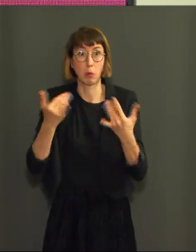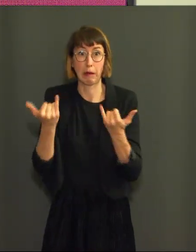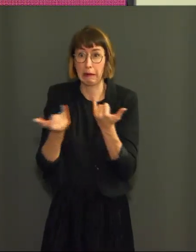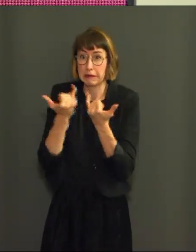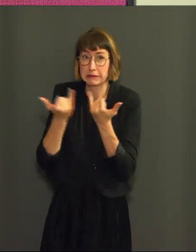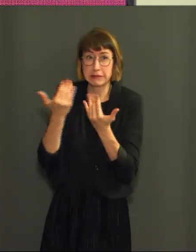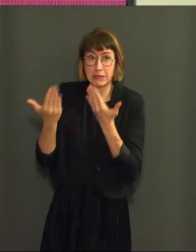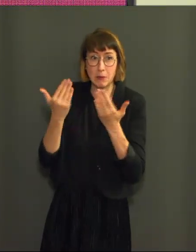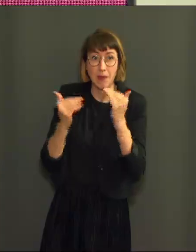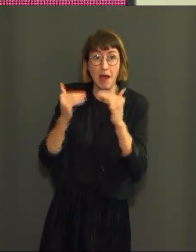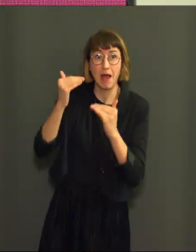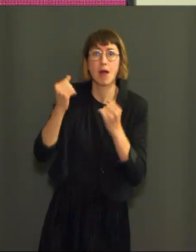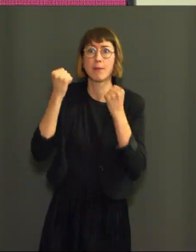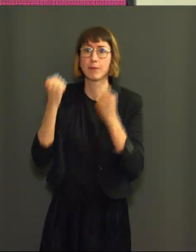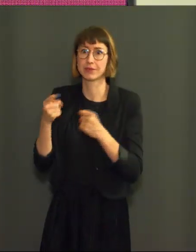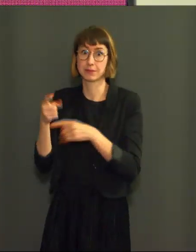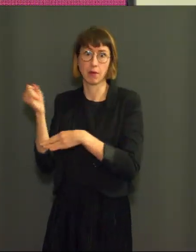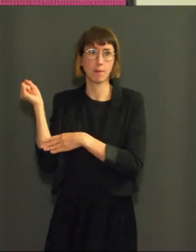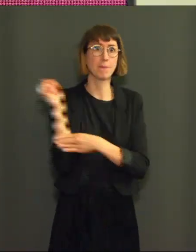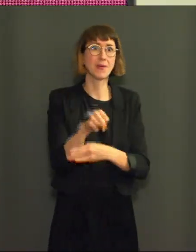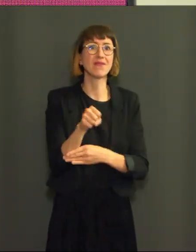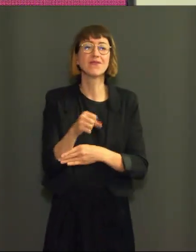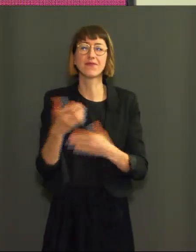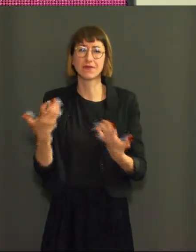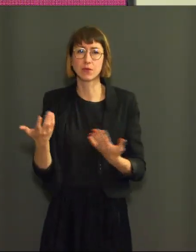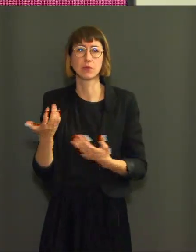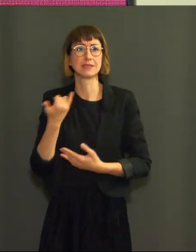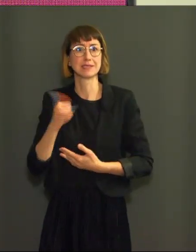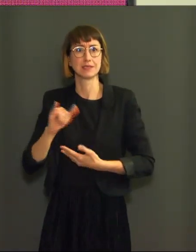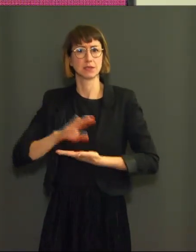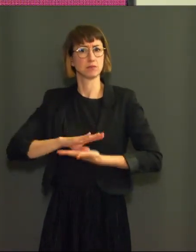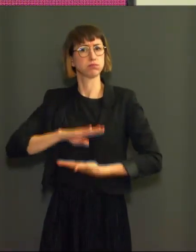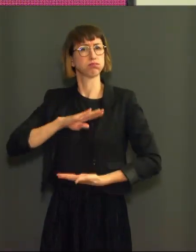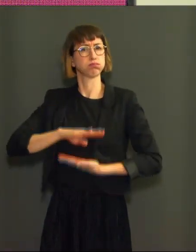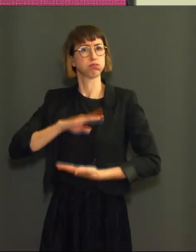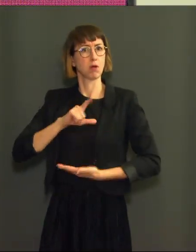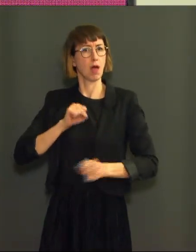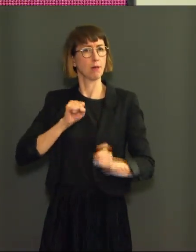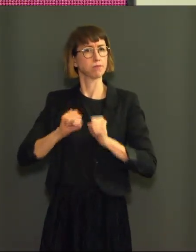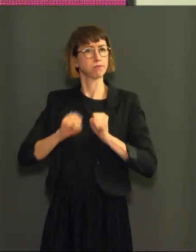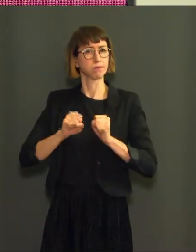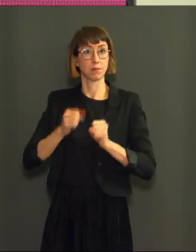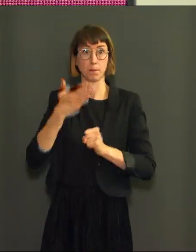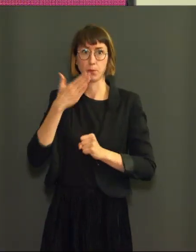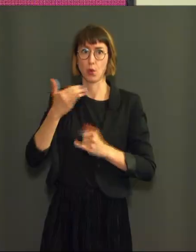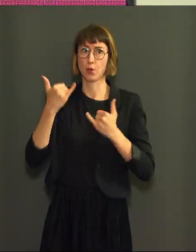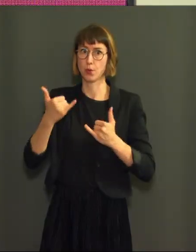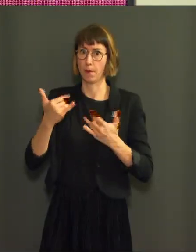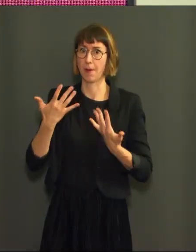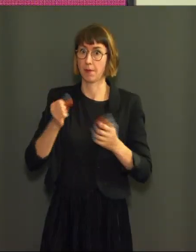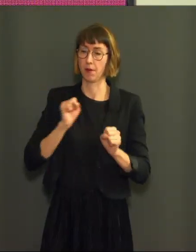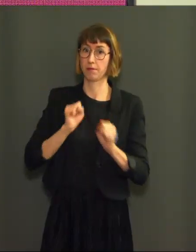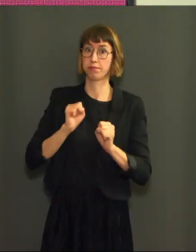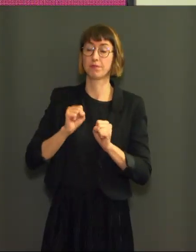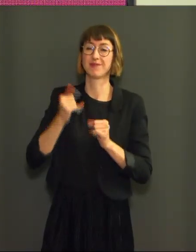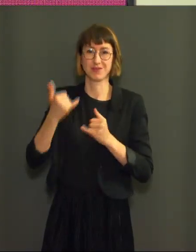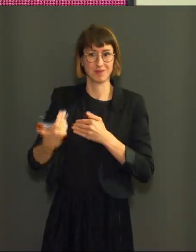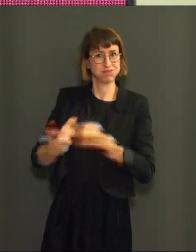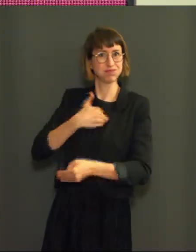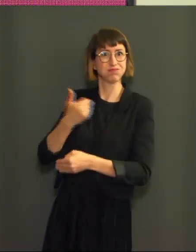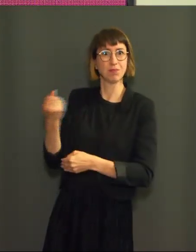l'échappement à l'immunité, par exemple, qui soit un peu plus importante pour un variant que l'autre, et ça lui permet plus ou moins